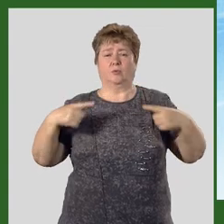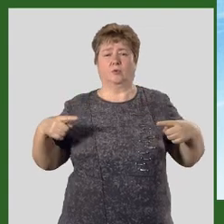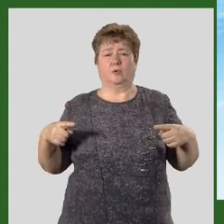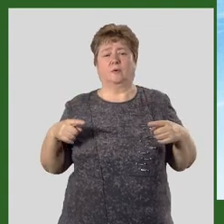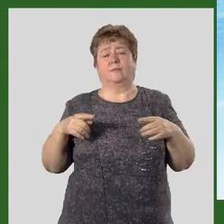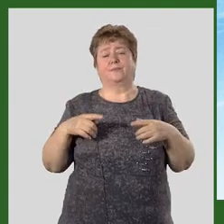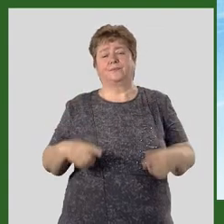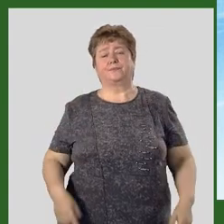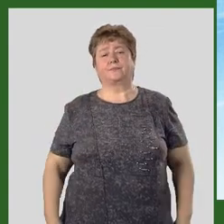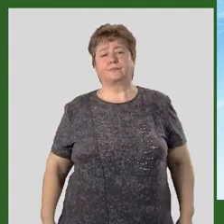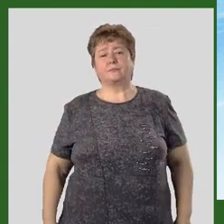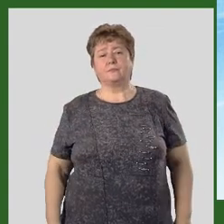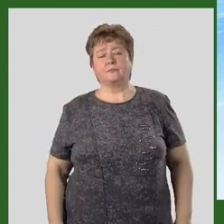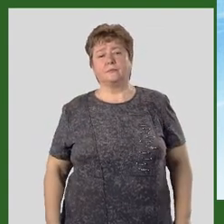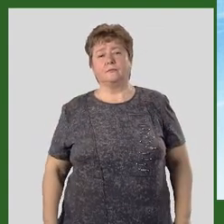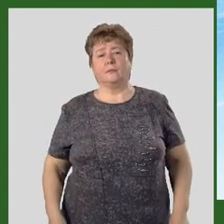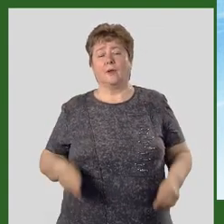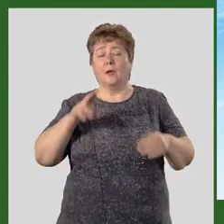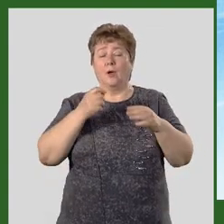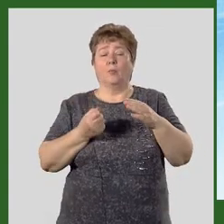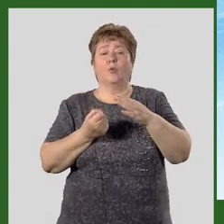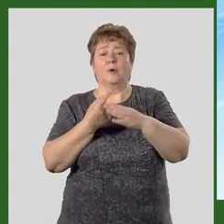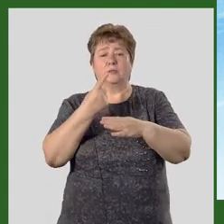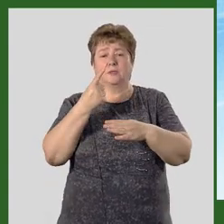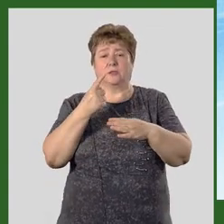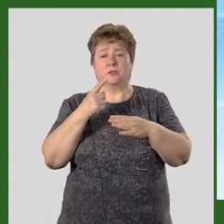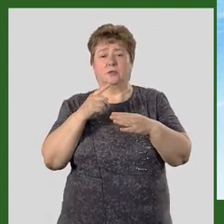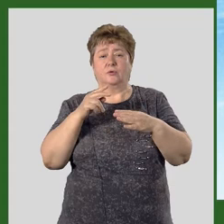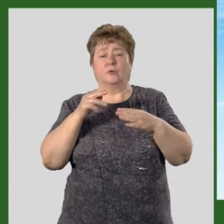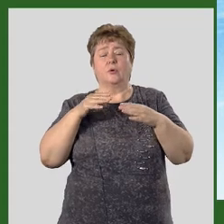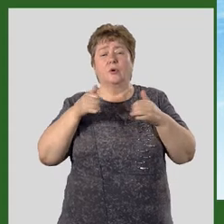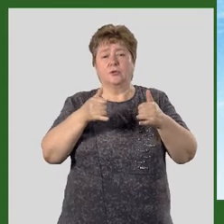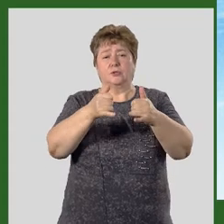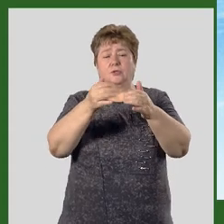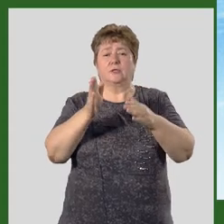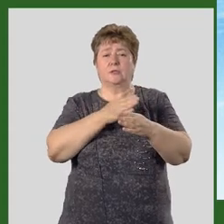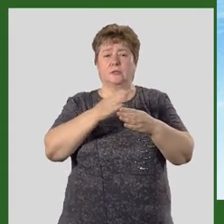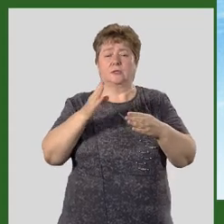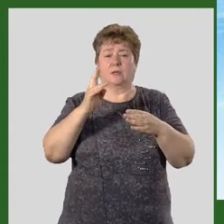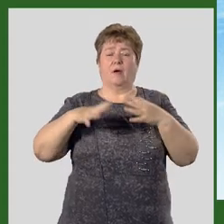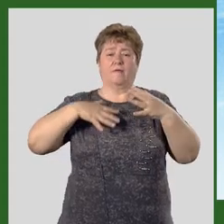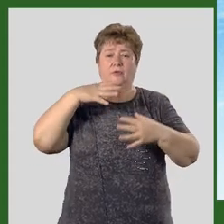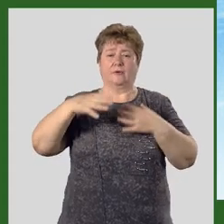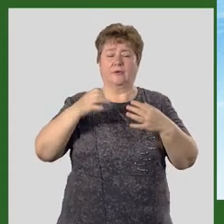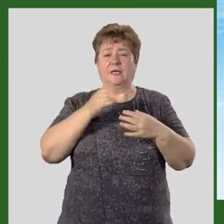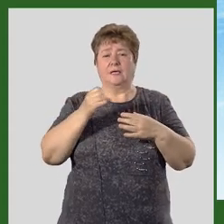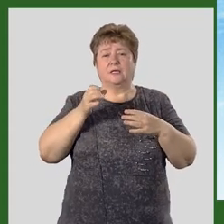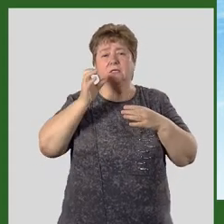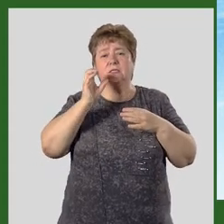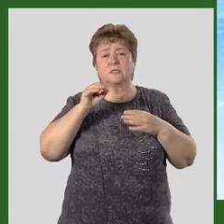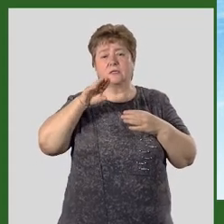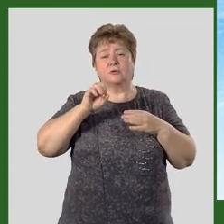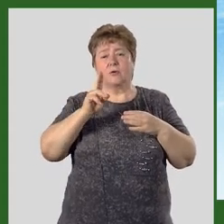другим параметрам. По происхождению течения делятся на ветровые и